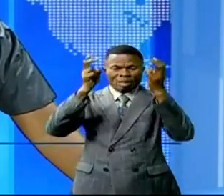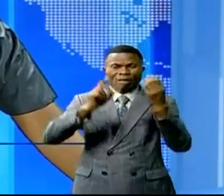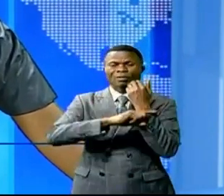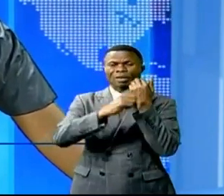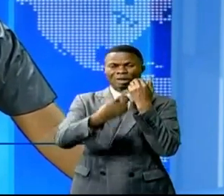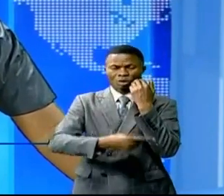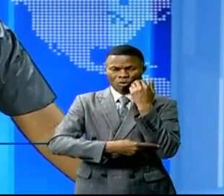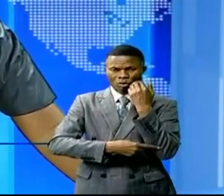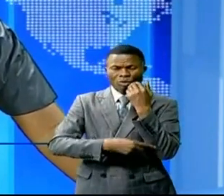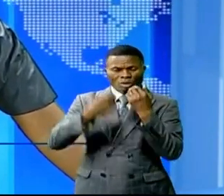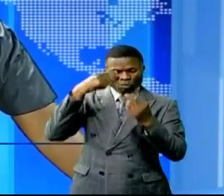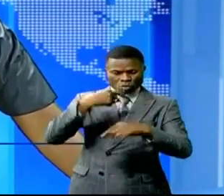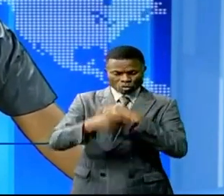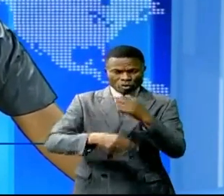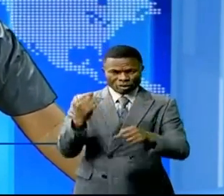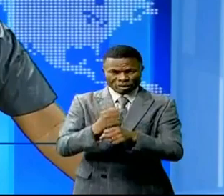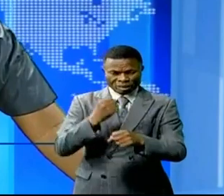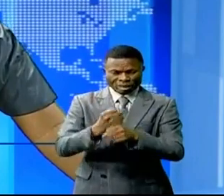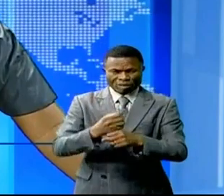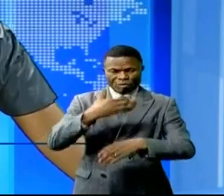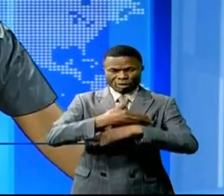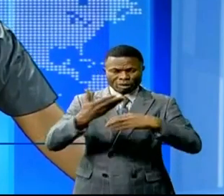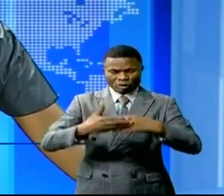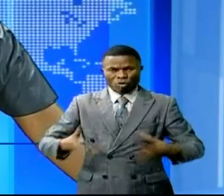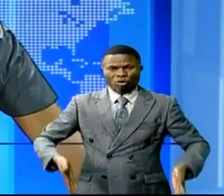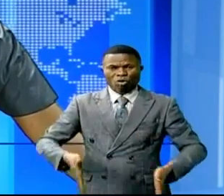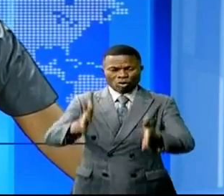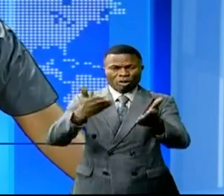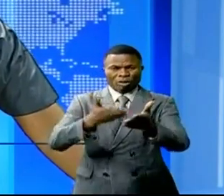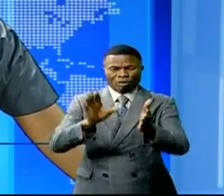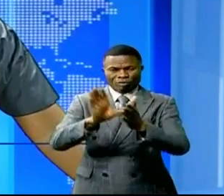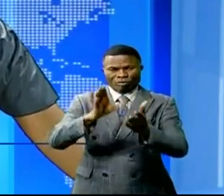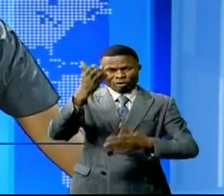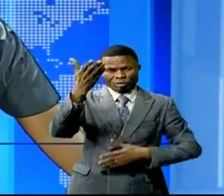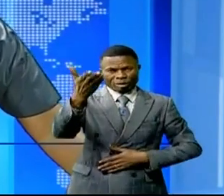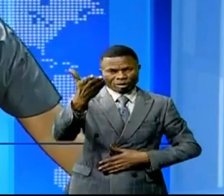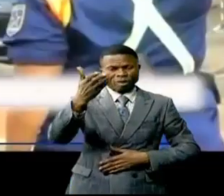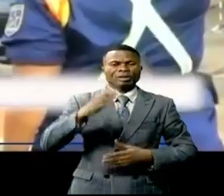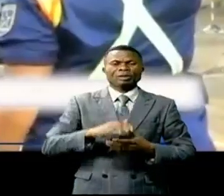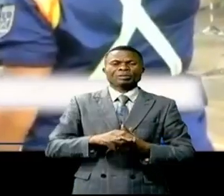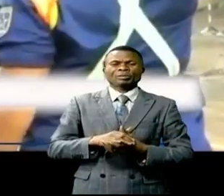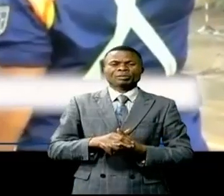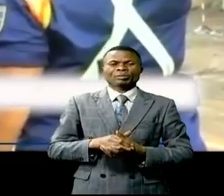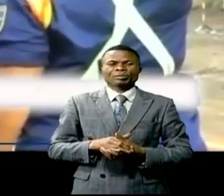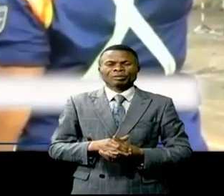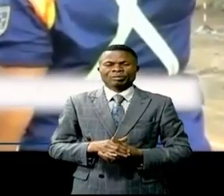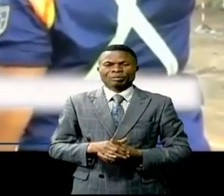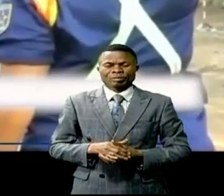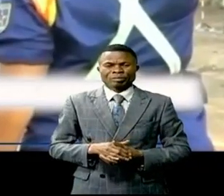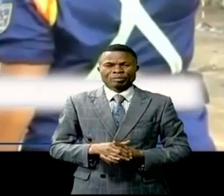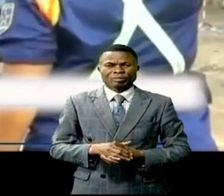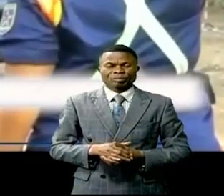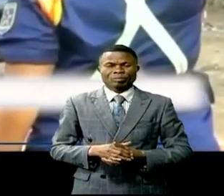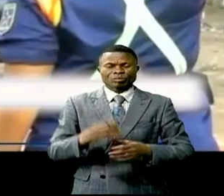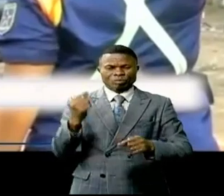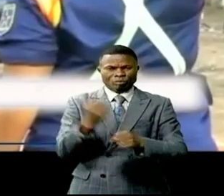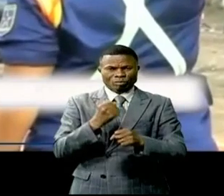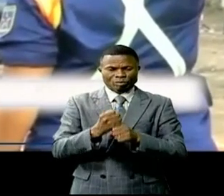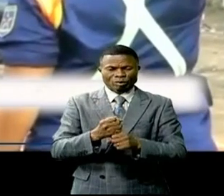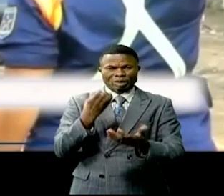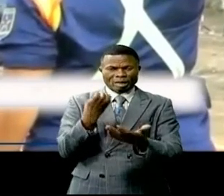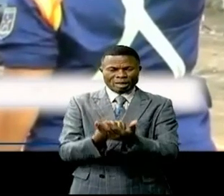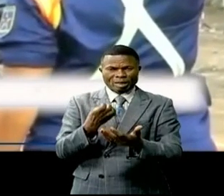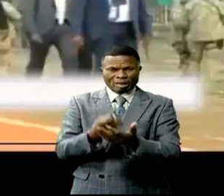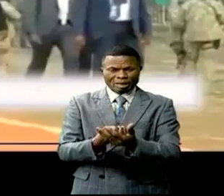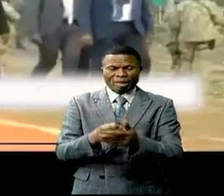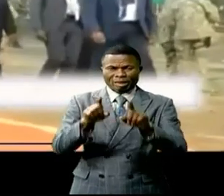Nord Kivu, pour lancer le dit travaux. Commentaire Erudis Kitutu. Rencontre à fort enjeu économique,